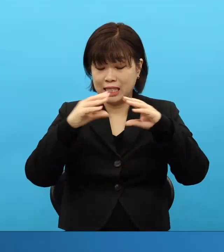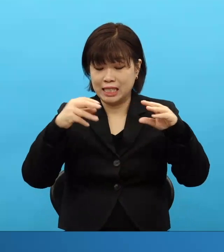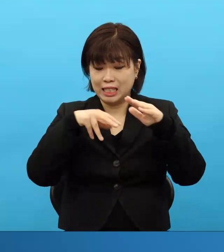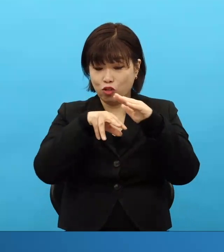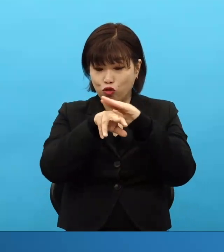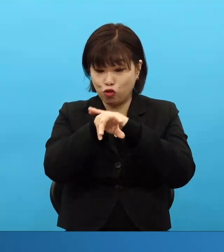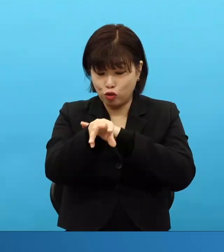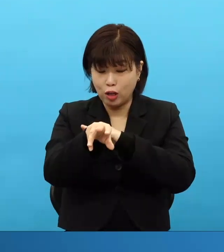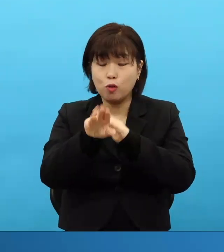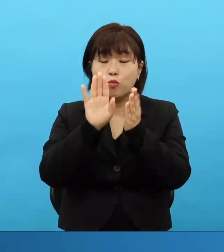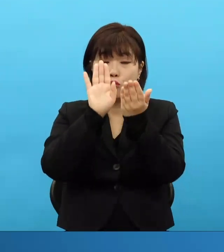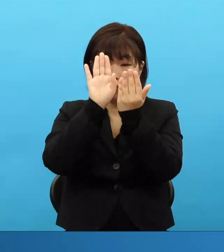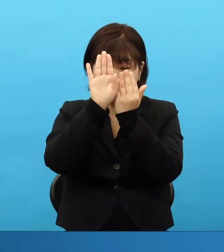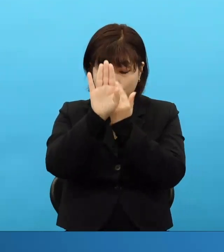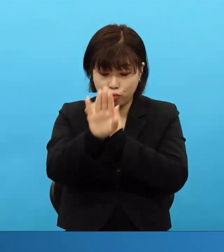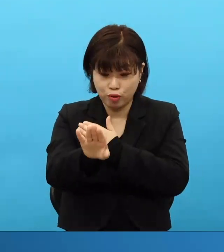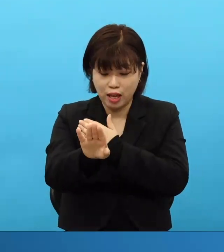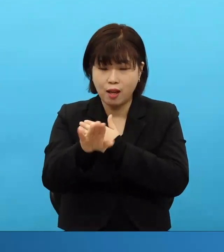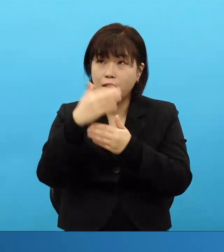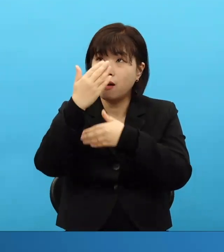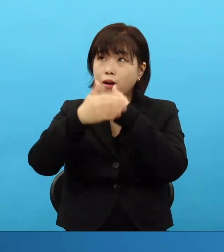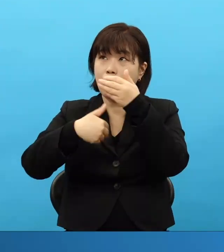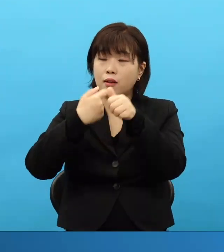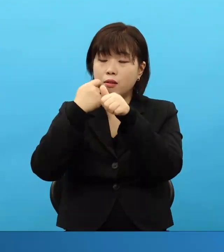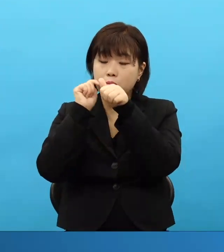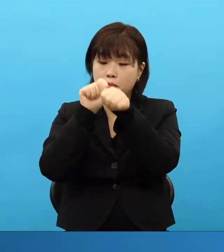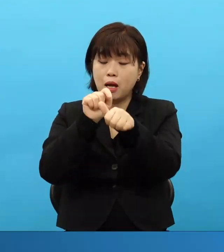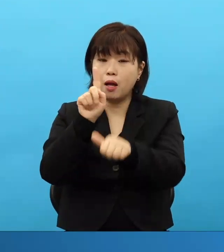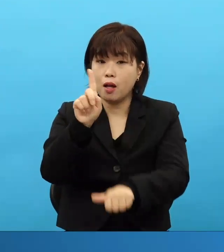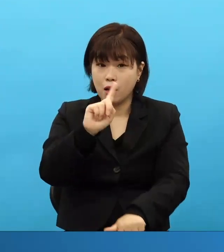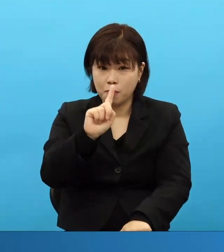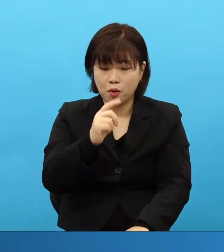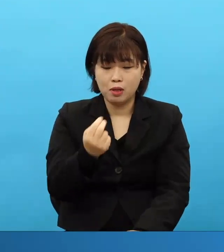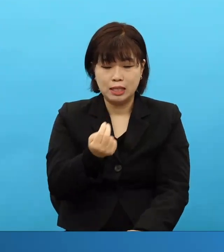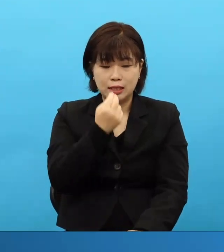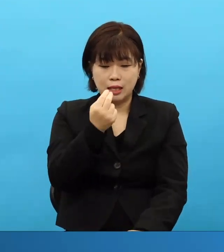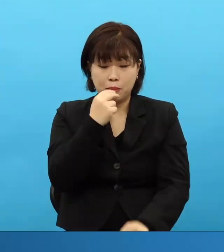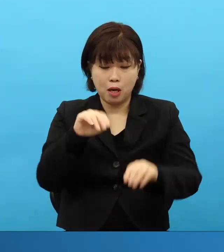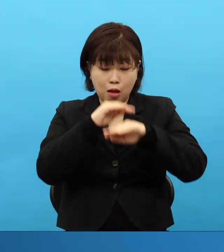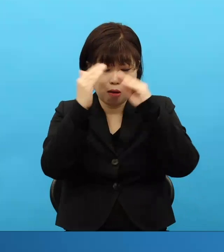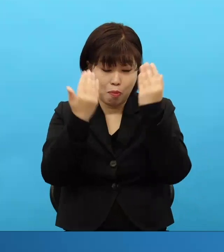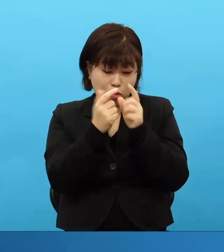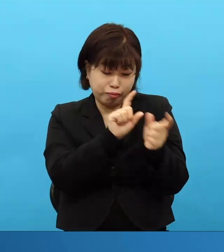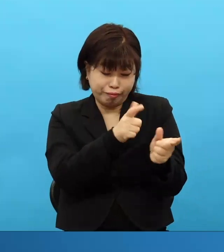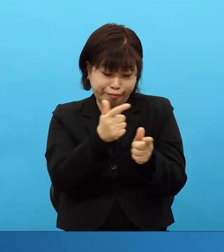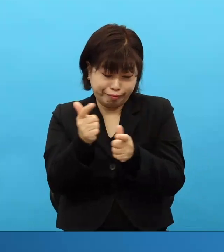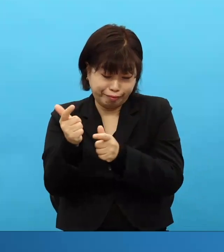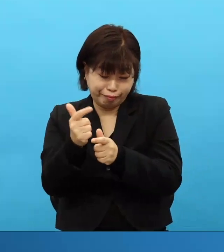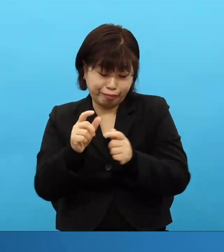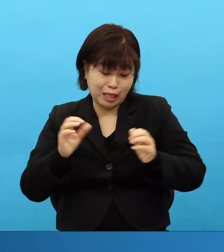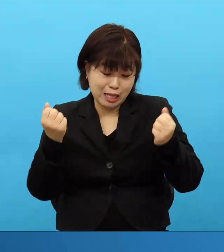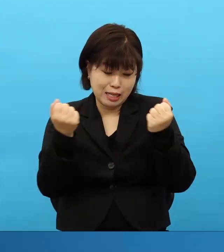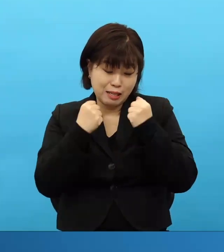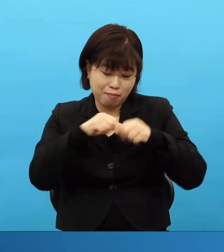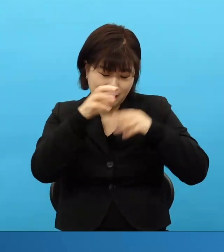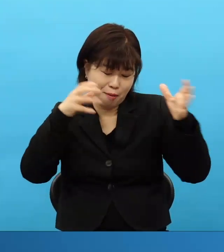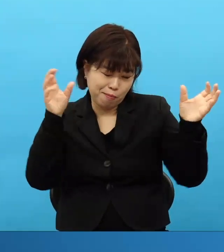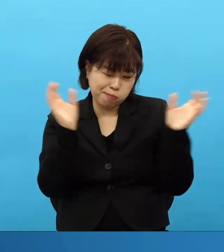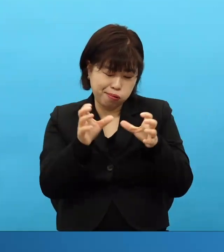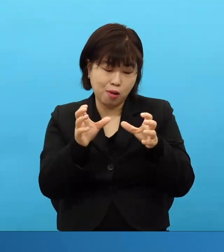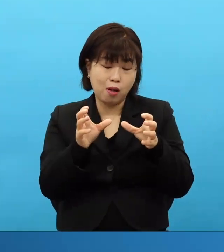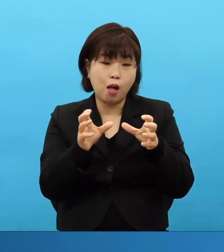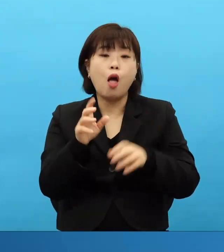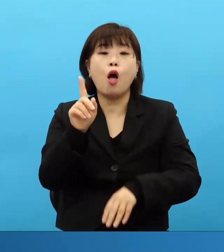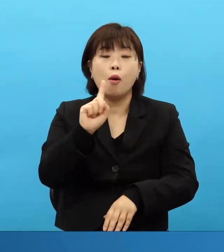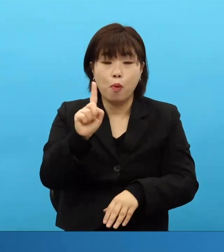하나님 사랑하고 후대에게 전달하라고 했습니다. Then we saw that if we look in the Bible, when they first came out of Egypt, it said that you have to give all your life and you have to give everything you have for the